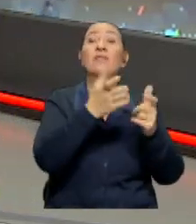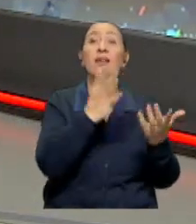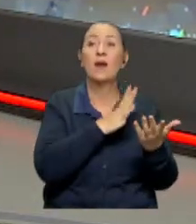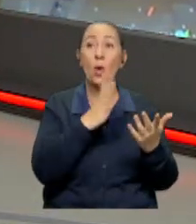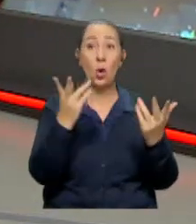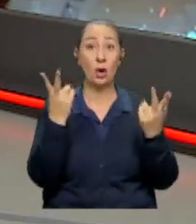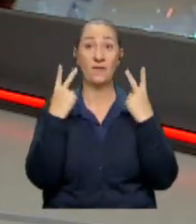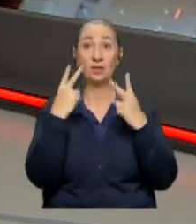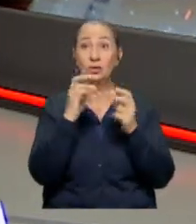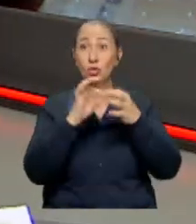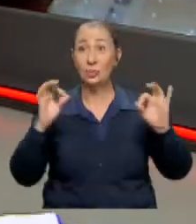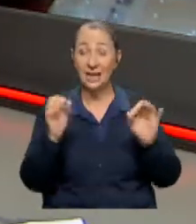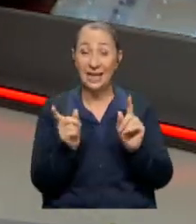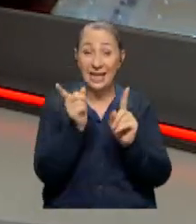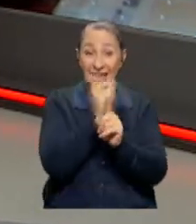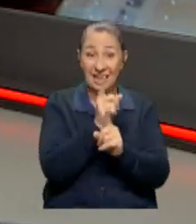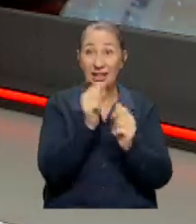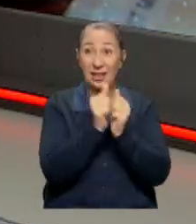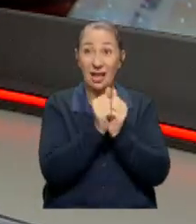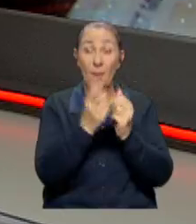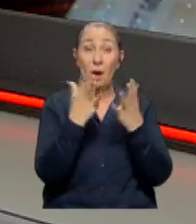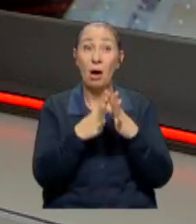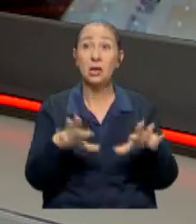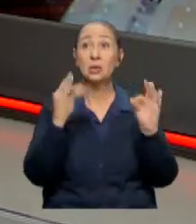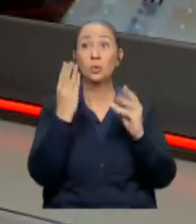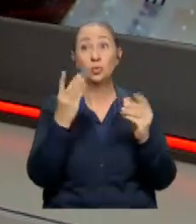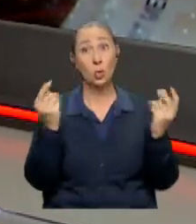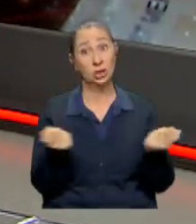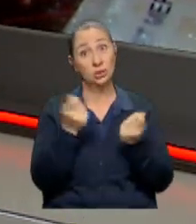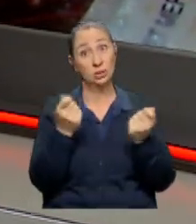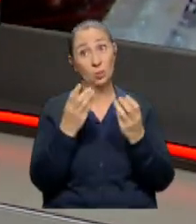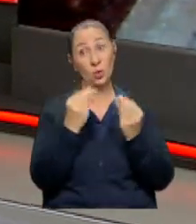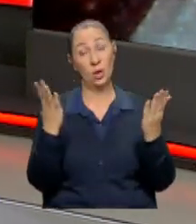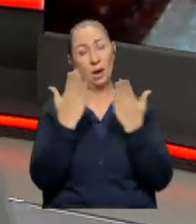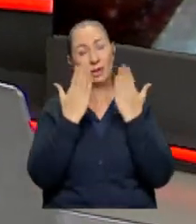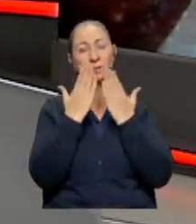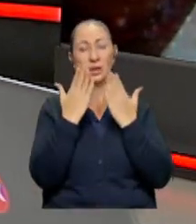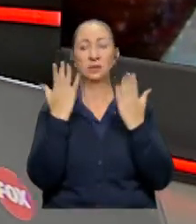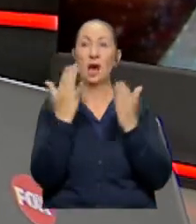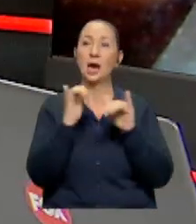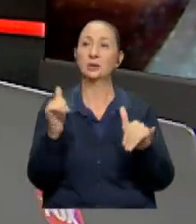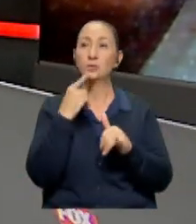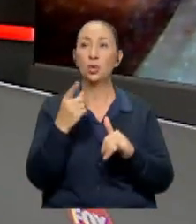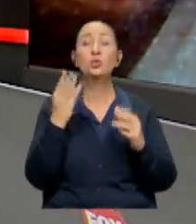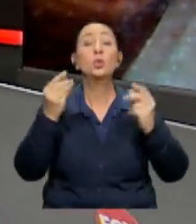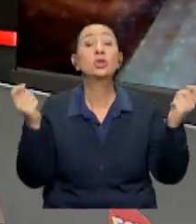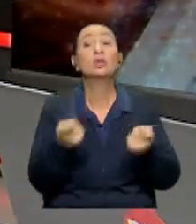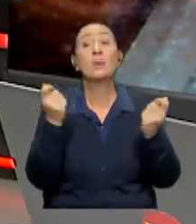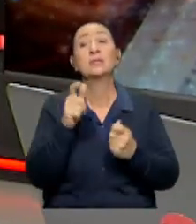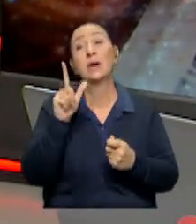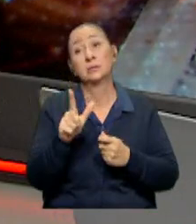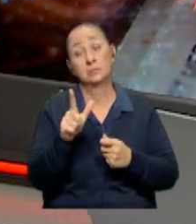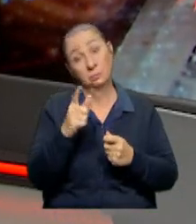O süslü cümlelerin yanında bayağı hazırlık gerektiren, üstüne çalışılması, büyük akademisyenlerimiz de aynı şeyi söylüyor. Üstüne çalışmamız